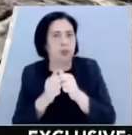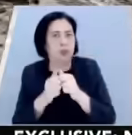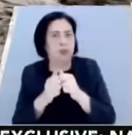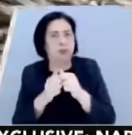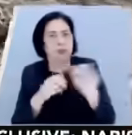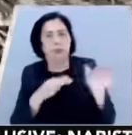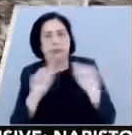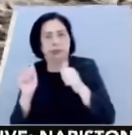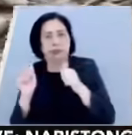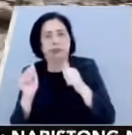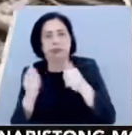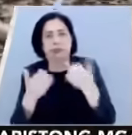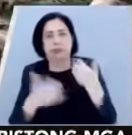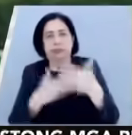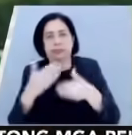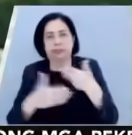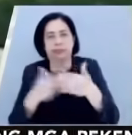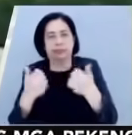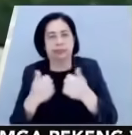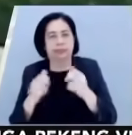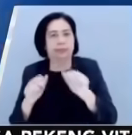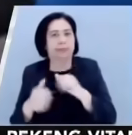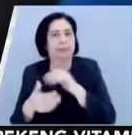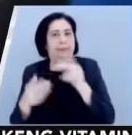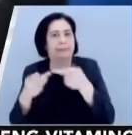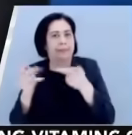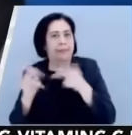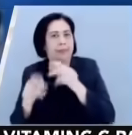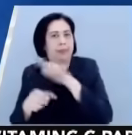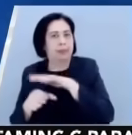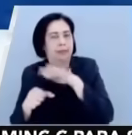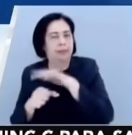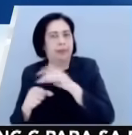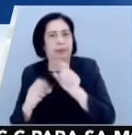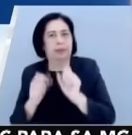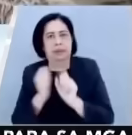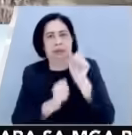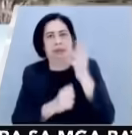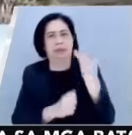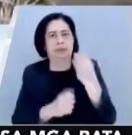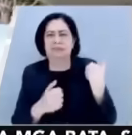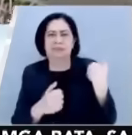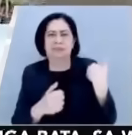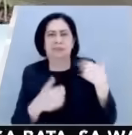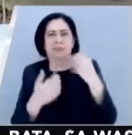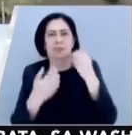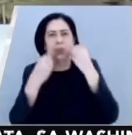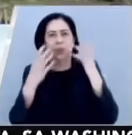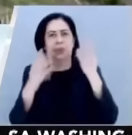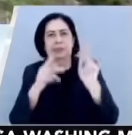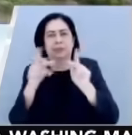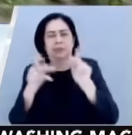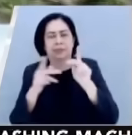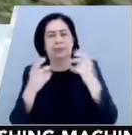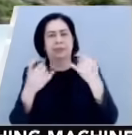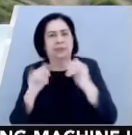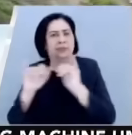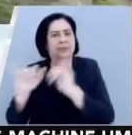take. Handa na rin ang mga evacuation center maliban sa Batangas na hindi pa rin nakaka-uwi ang maraming sinalanta ng bagyong